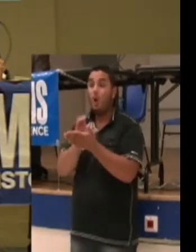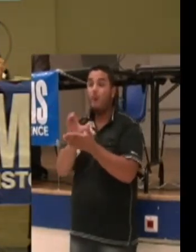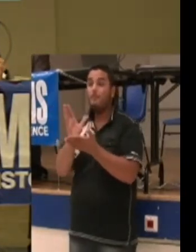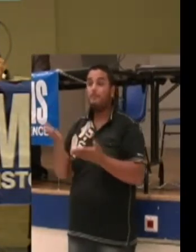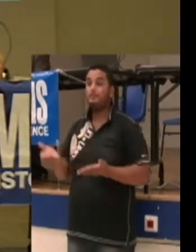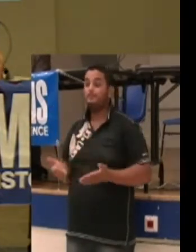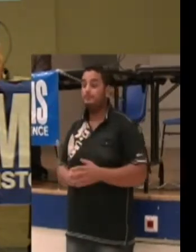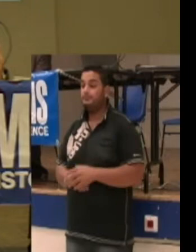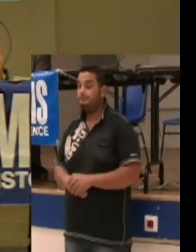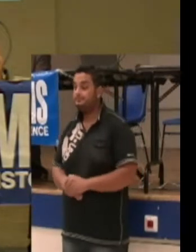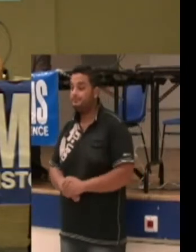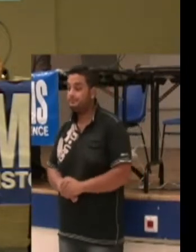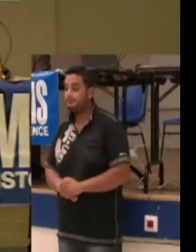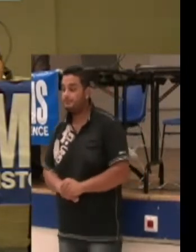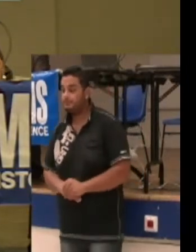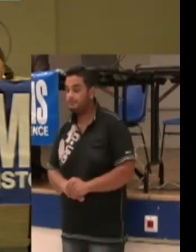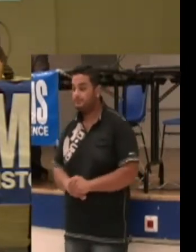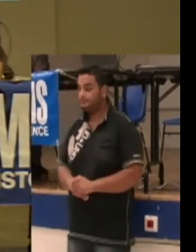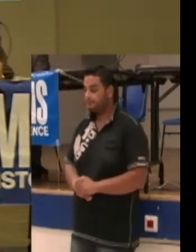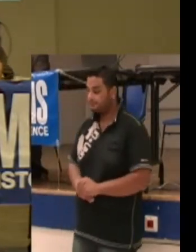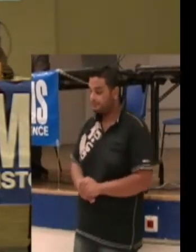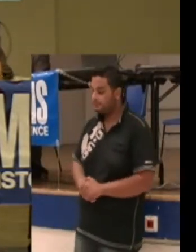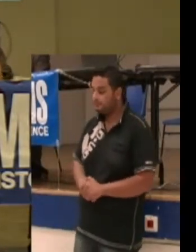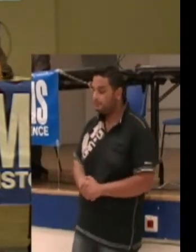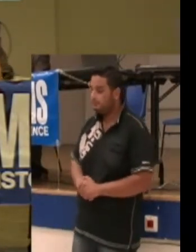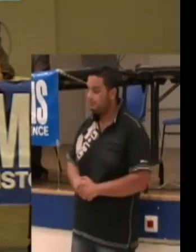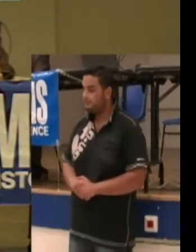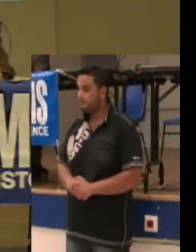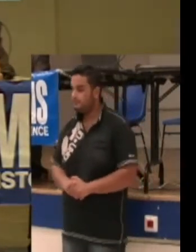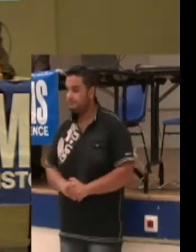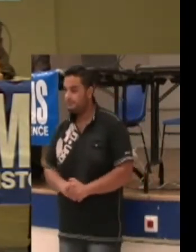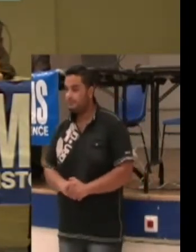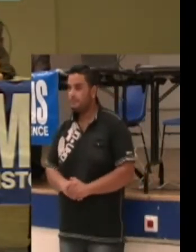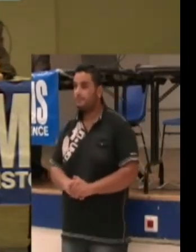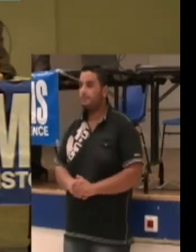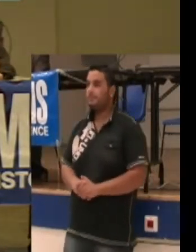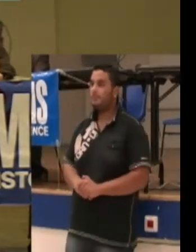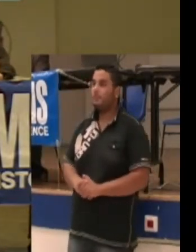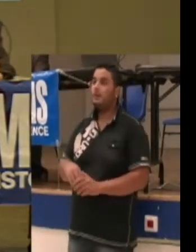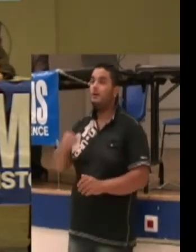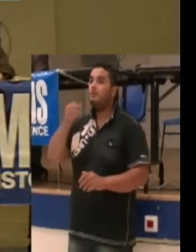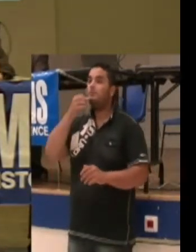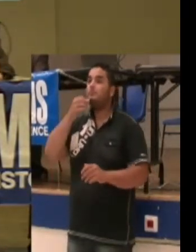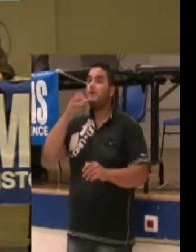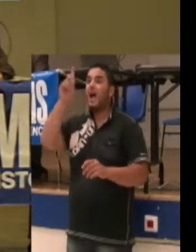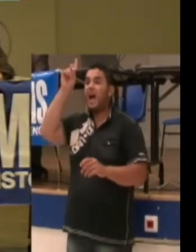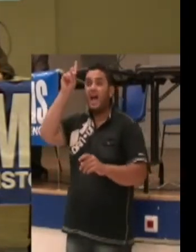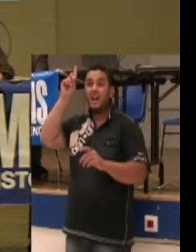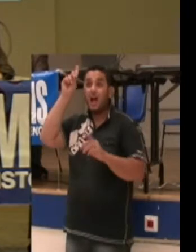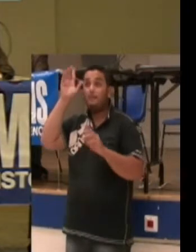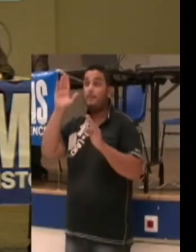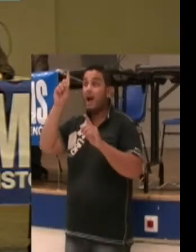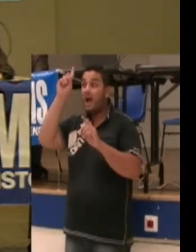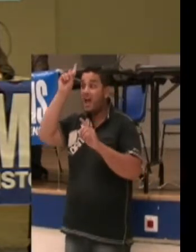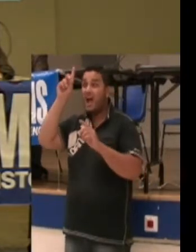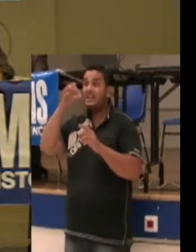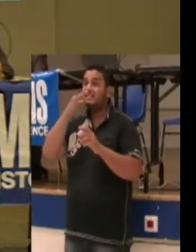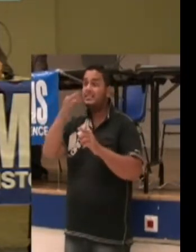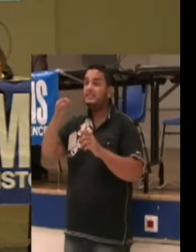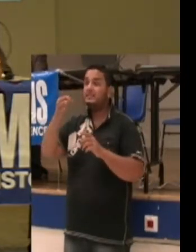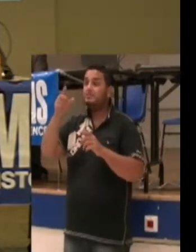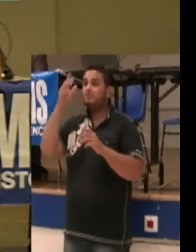« Ya Rasulallah, est-ce qu'on peut se défendre ?» Non. Non, non, Allah subhanahu wa ta'ala dit, lisez le Coran, traite le Coran, lisez le